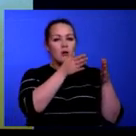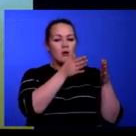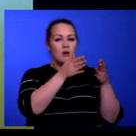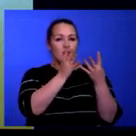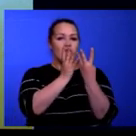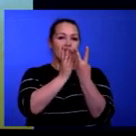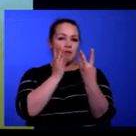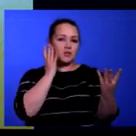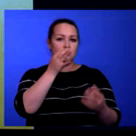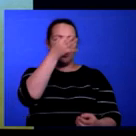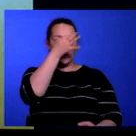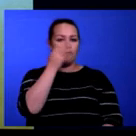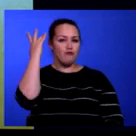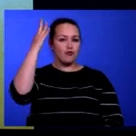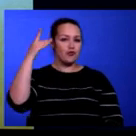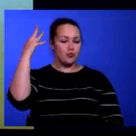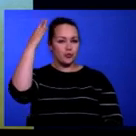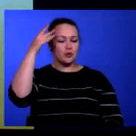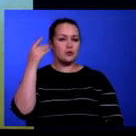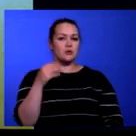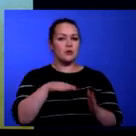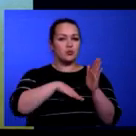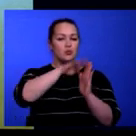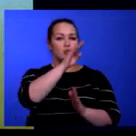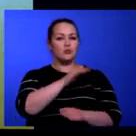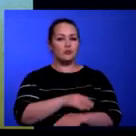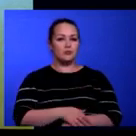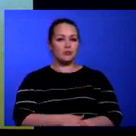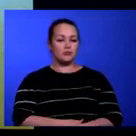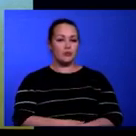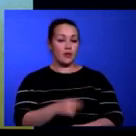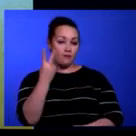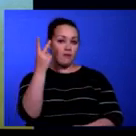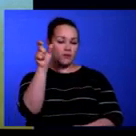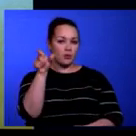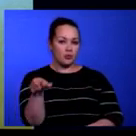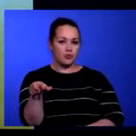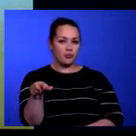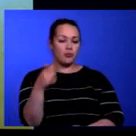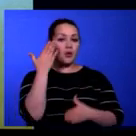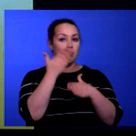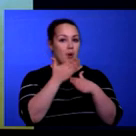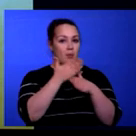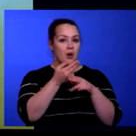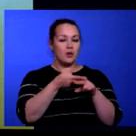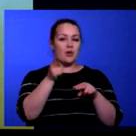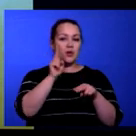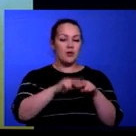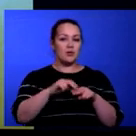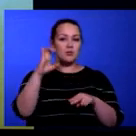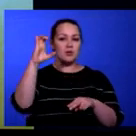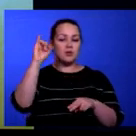смысл стал стройнее во втором нам помогли в этом союзы